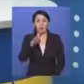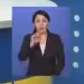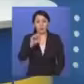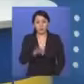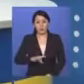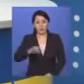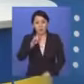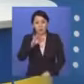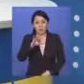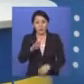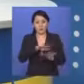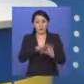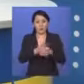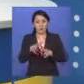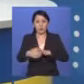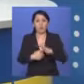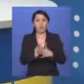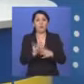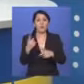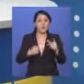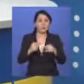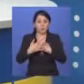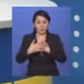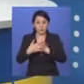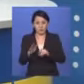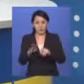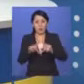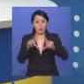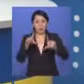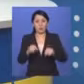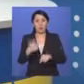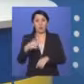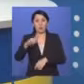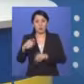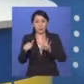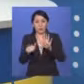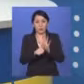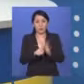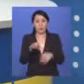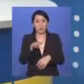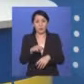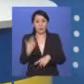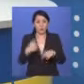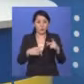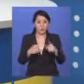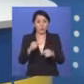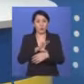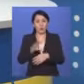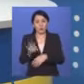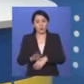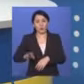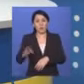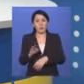Қызылжар ауданы Чапаева елді мекенде жаңа заманауи сүт фирмасы іске қосылды. Фирма жылына 3,6 мың тонна сүт өндірмек. Жалпы